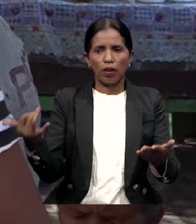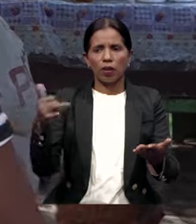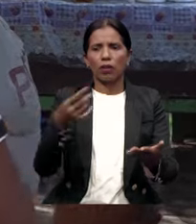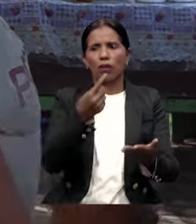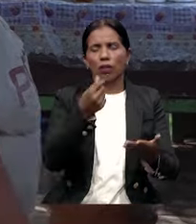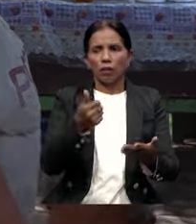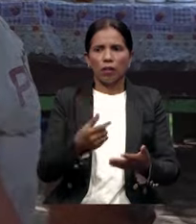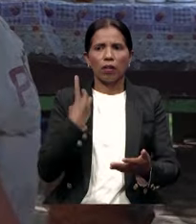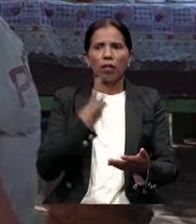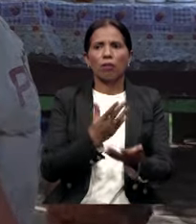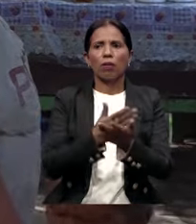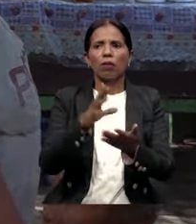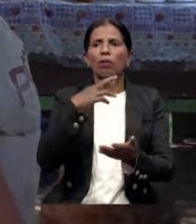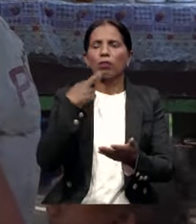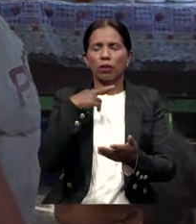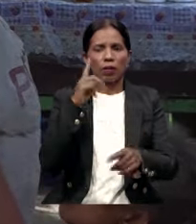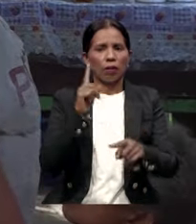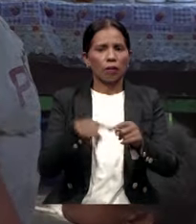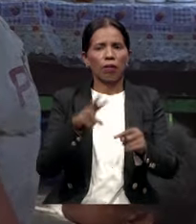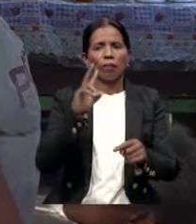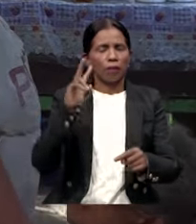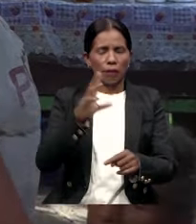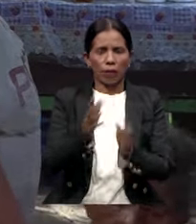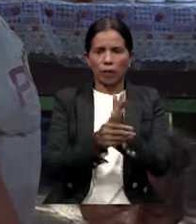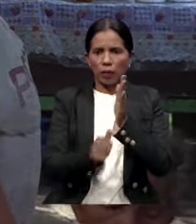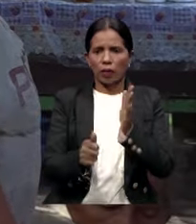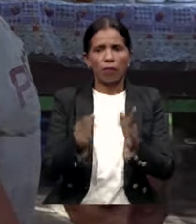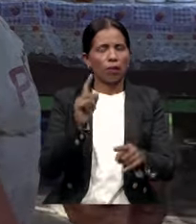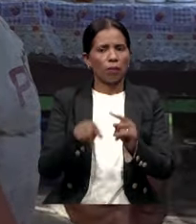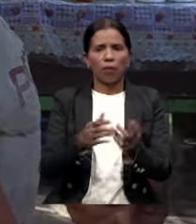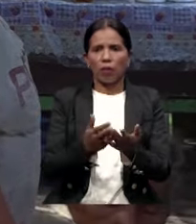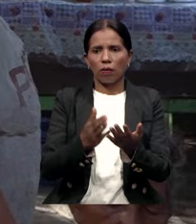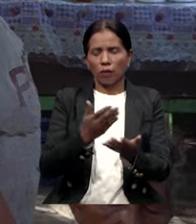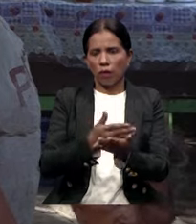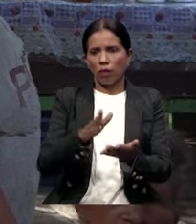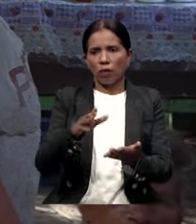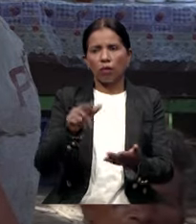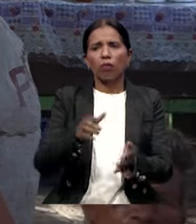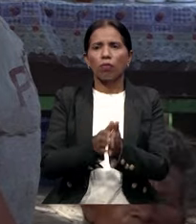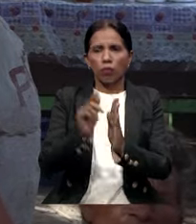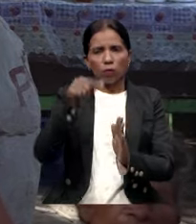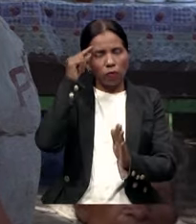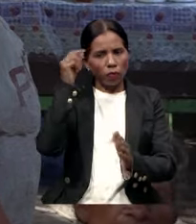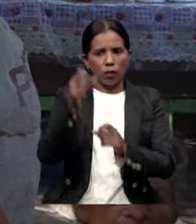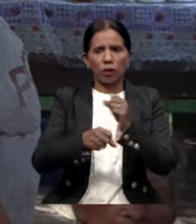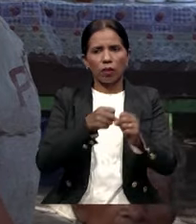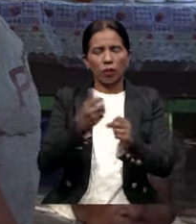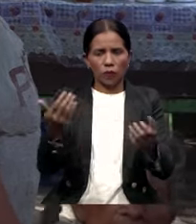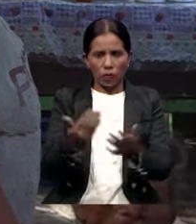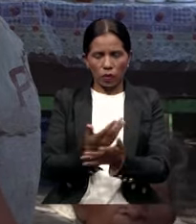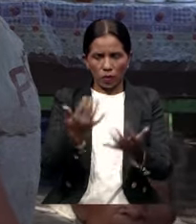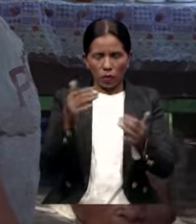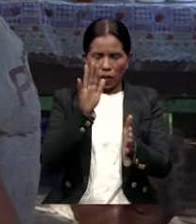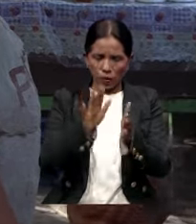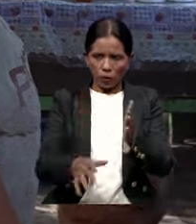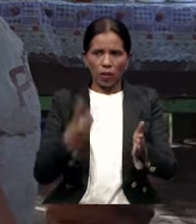sanene, ami so sa fos det mo so sa la bele mina sa so sa la bele tamba fos agora foling karu. Husu ba governu tinan foni da agora ne hatun sa sane be mak foling baratu